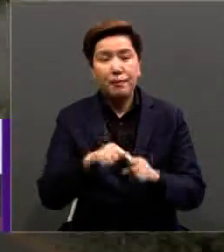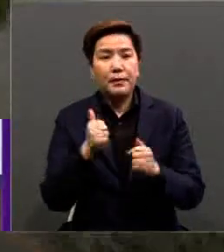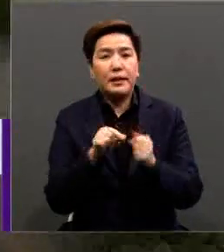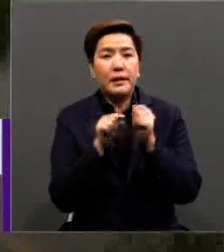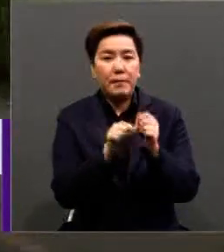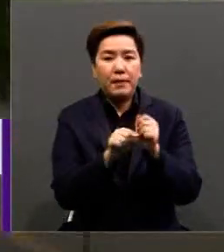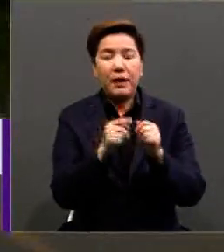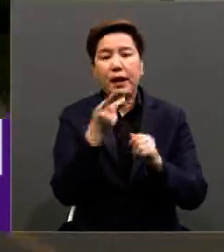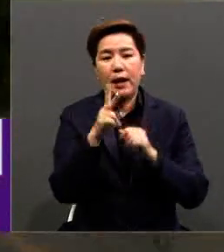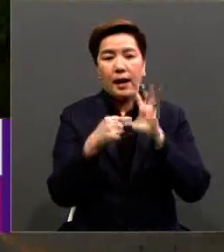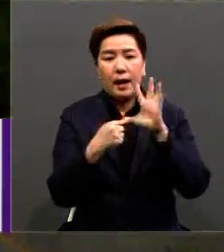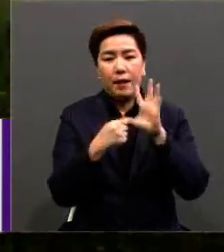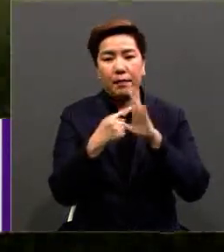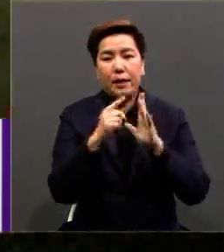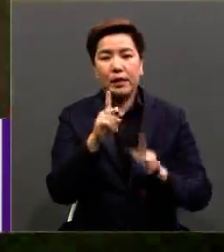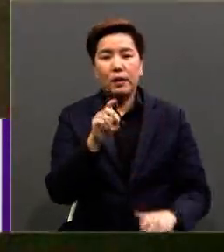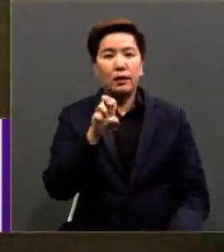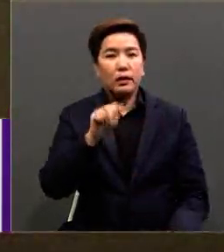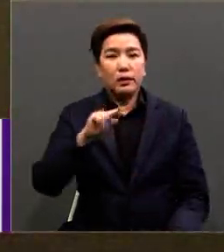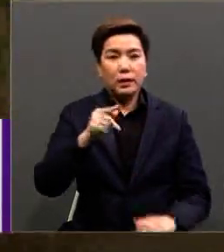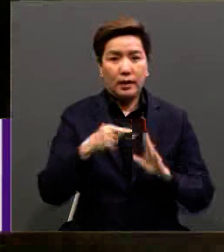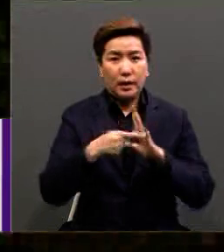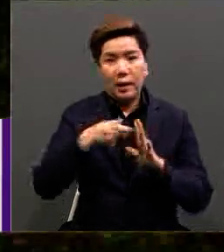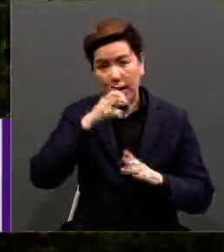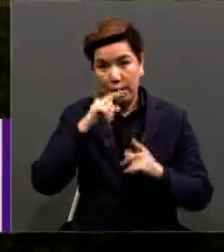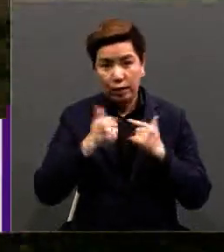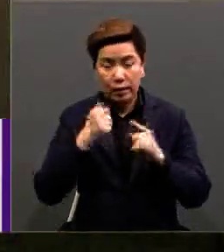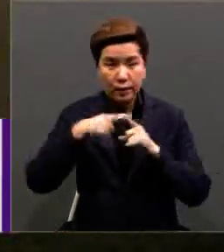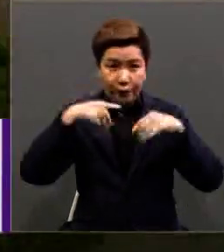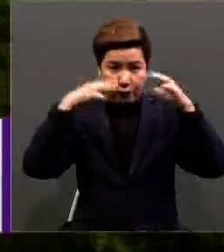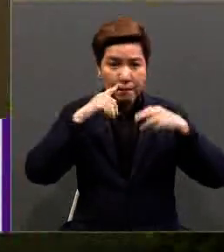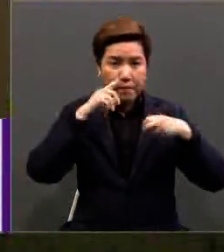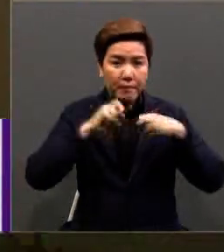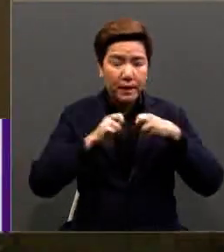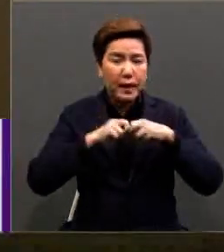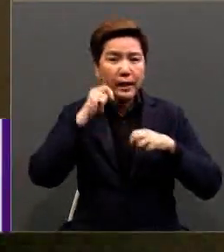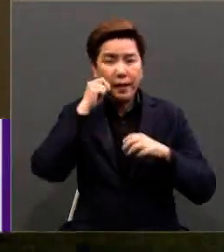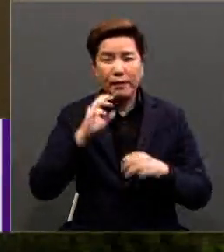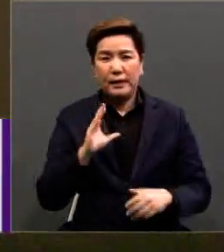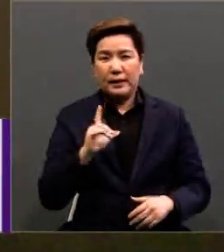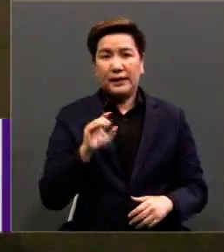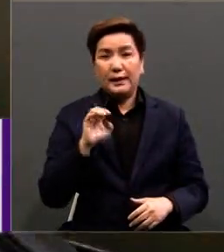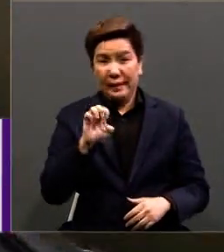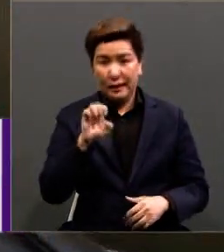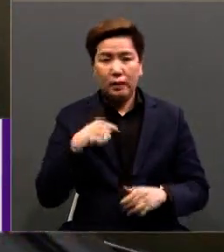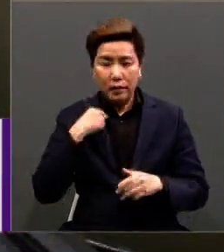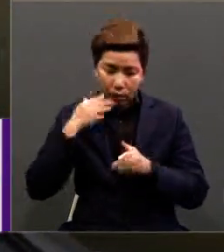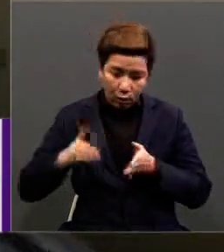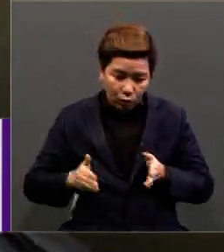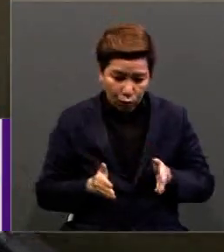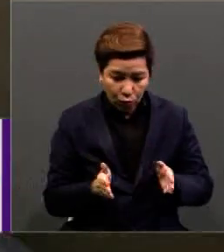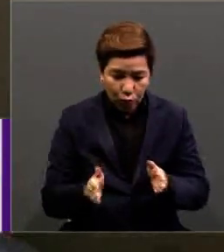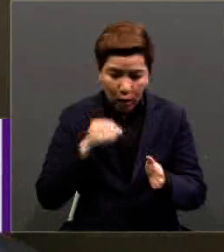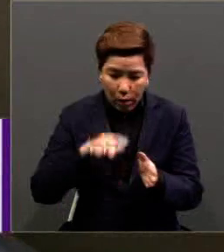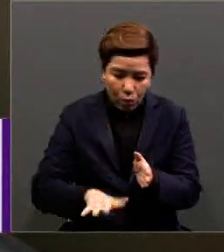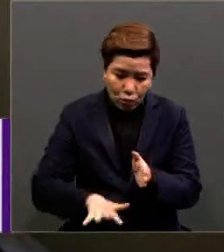อำเภอคำเขื่องแก้วนะครับพื้นที่ดังกล่าวเนี่ยในฤดูฝนก็มักจะประสบปัญหาน้ำชีล้นเข้าไปทั่วหมู่บ้านเนี่ยเขาบอกว่าเป็นประจ